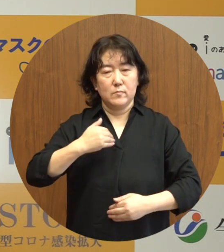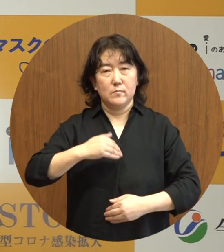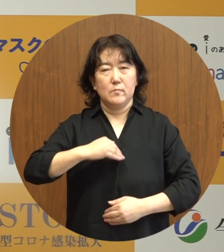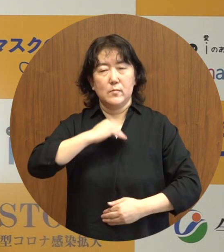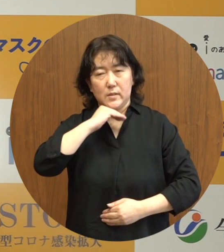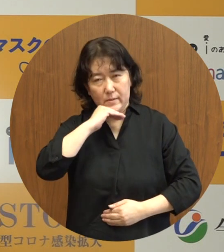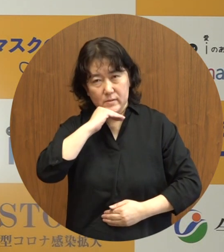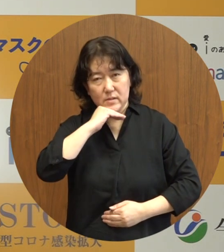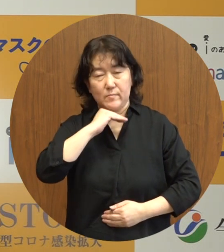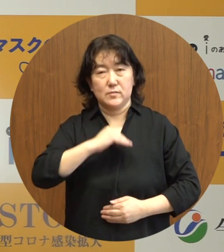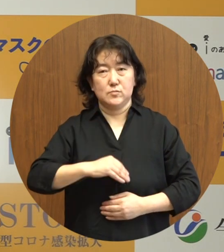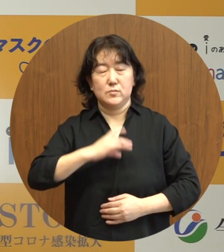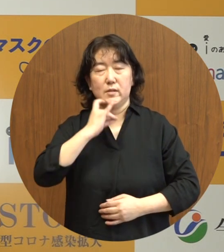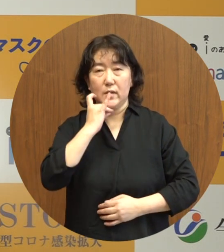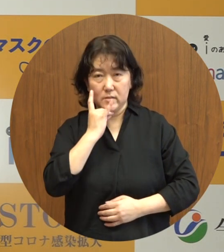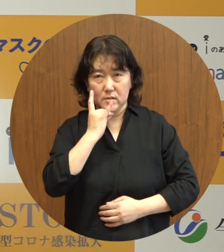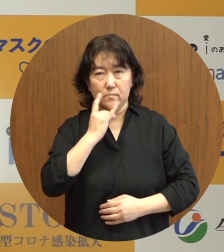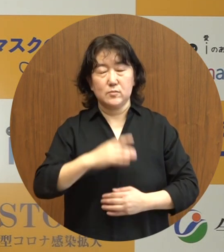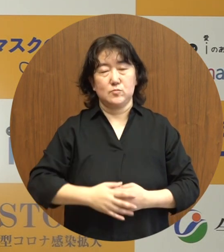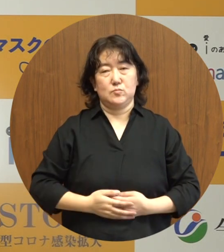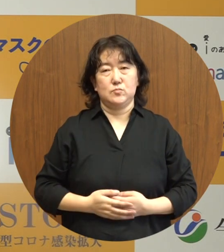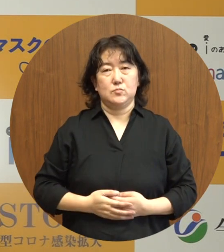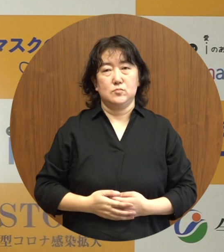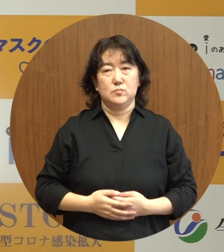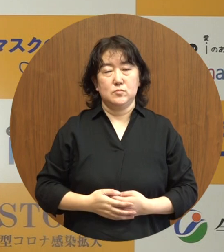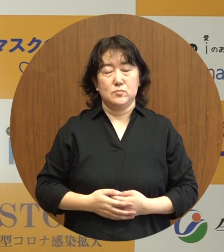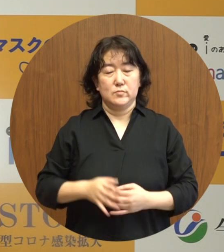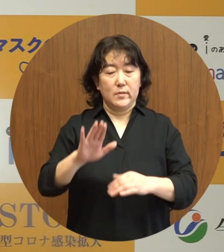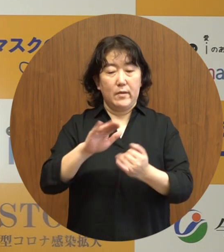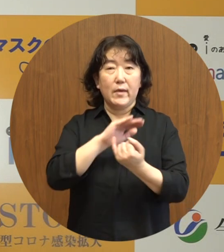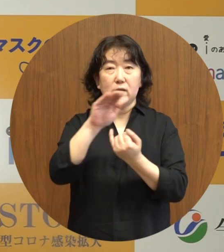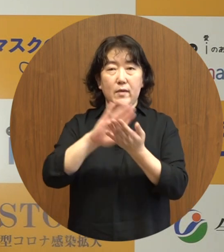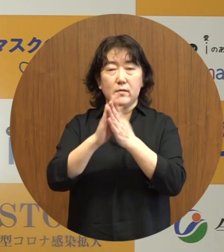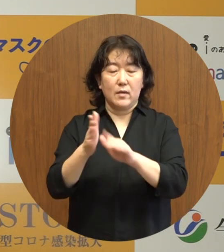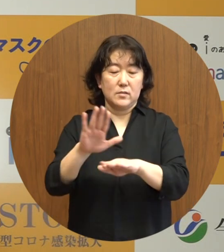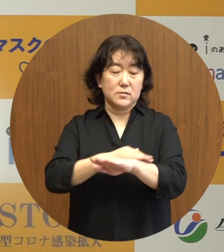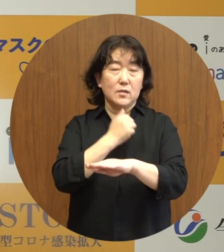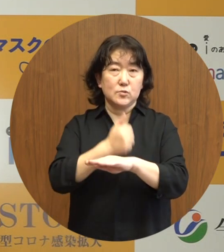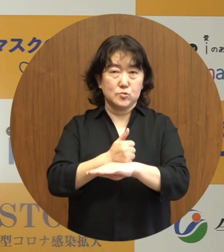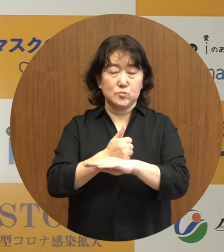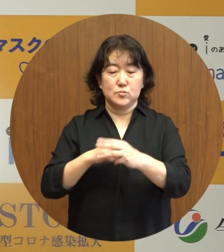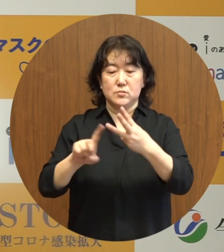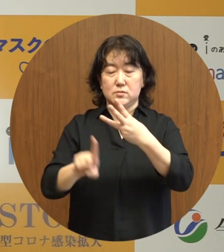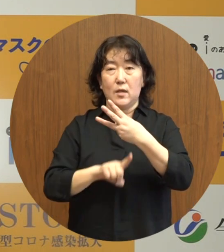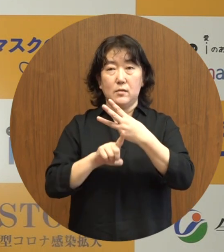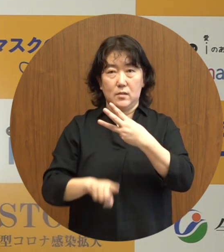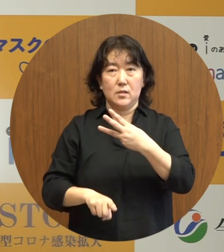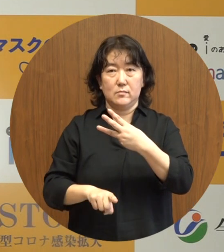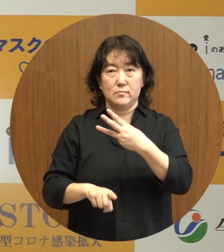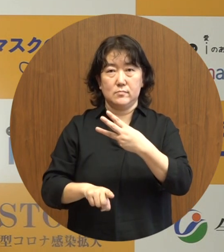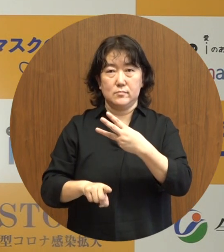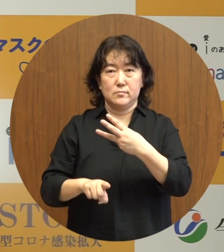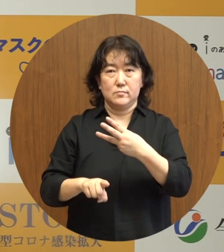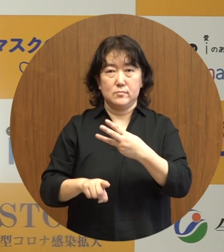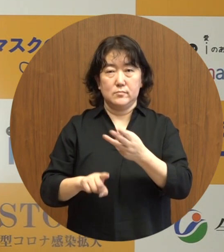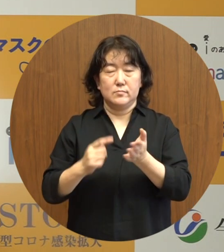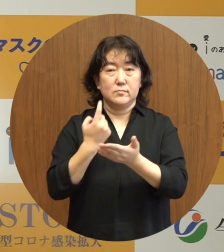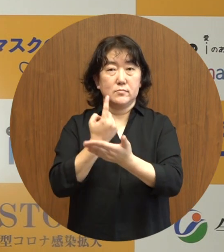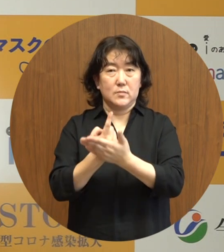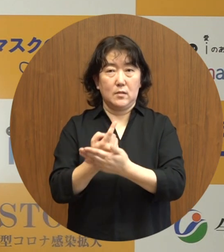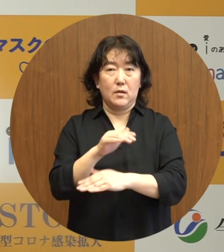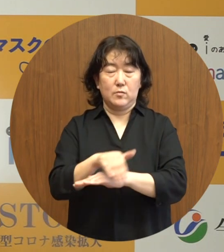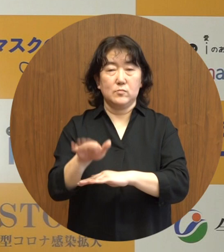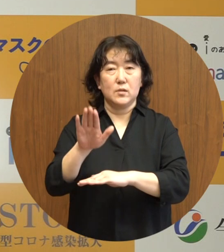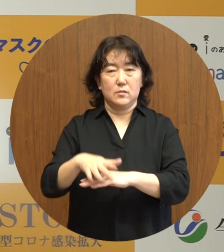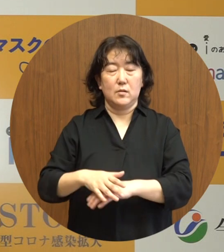。本県には3名の選手が出場予定と伺っております。ゴルフの松